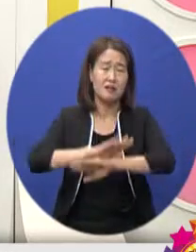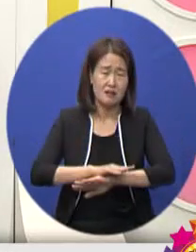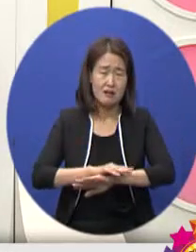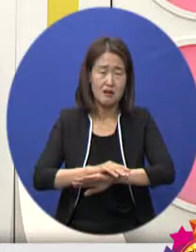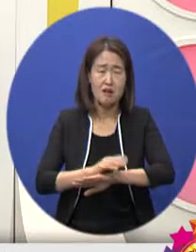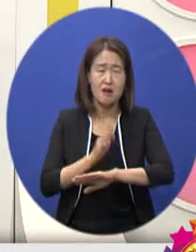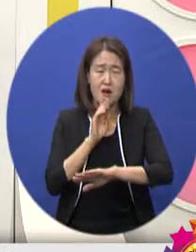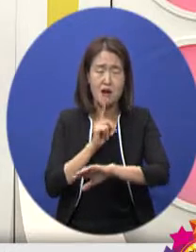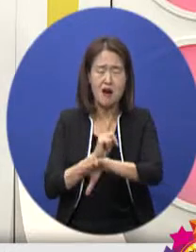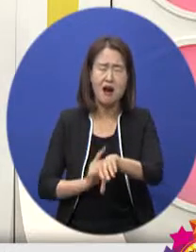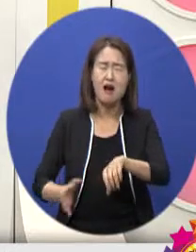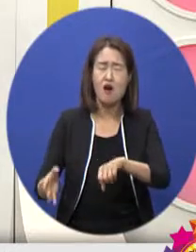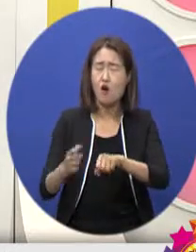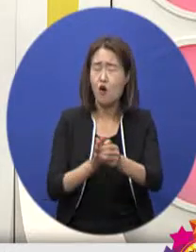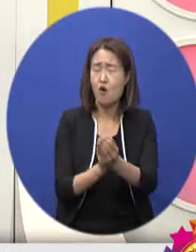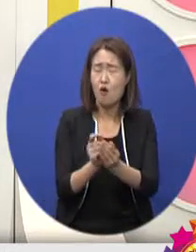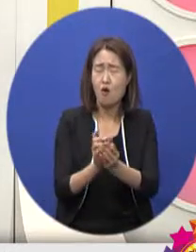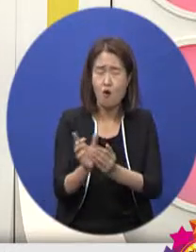하늘이